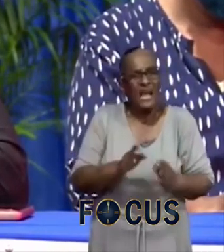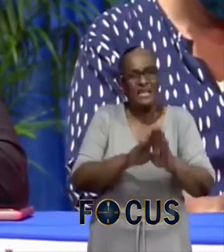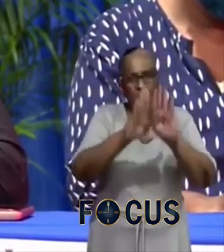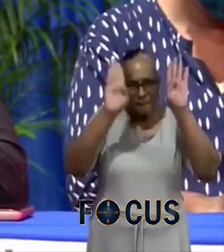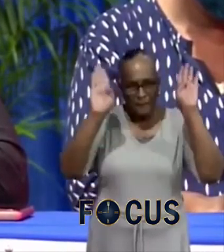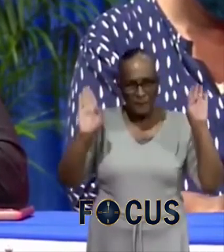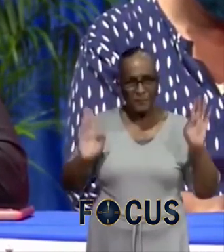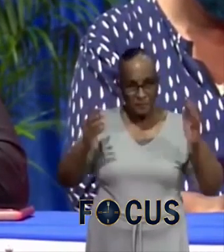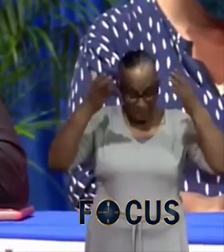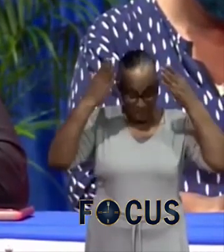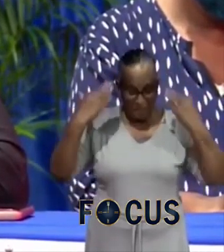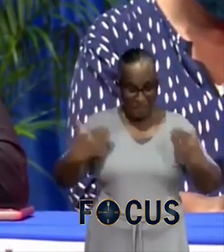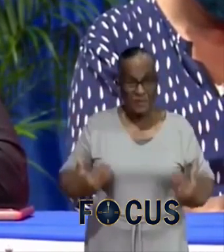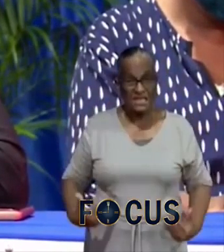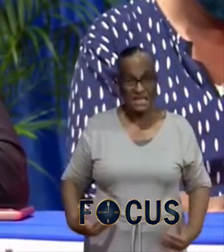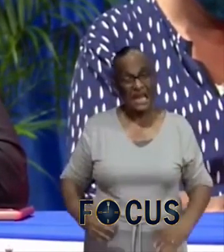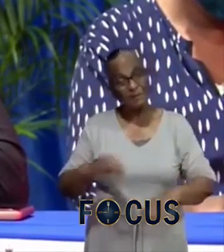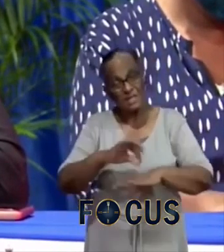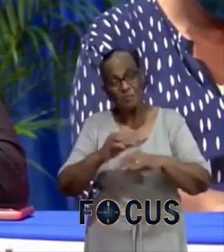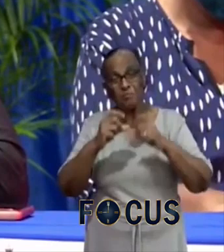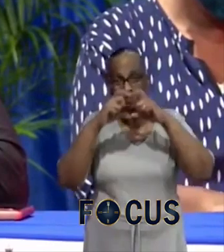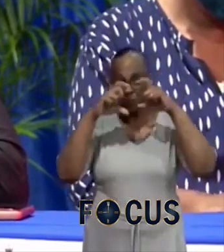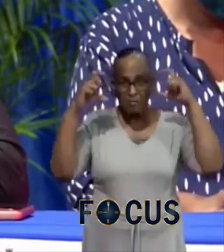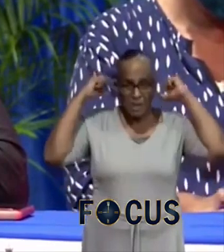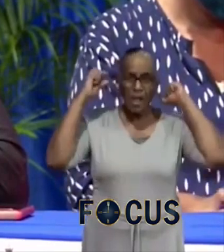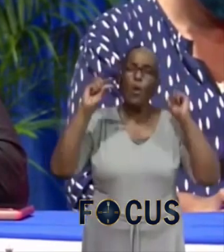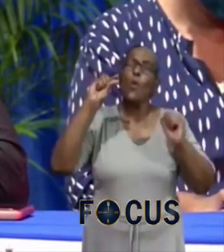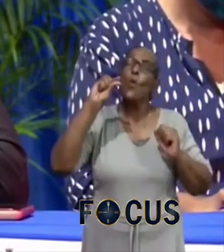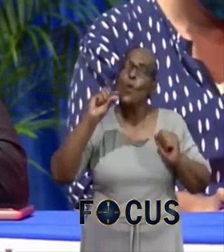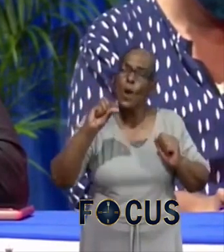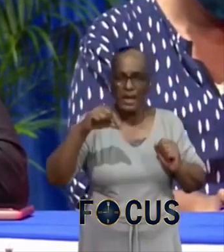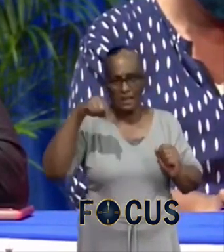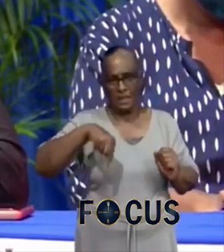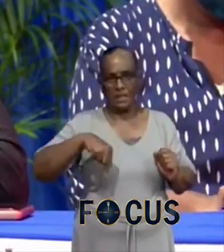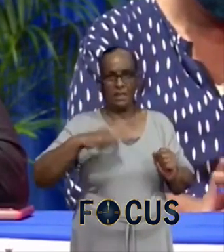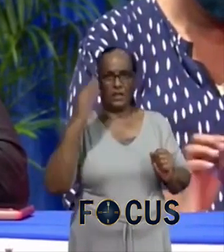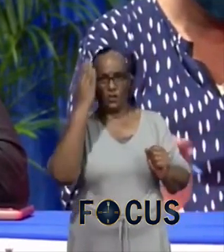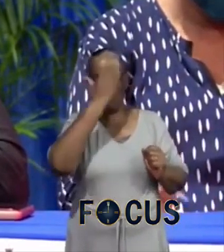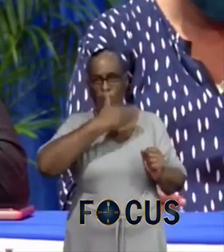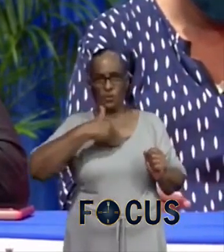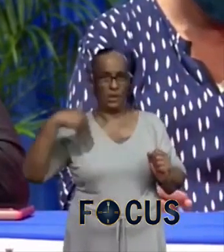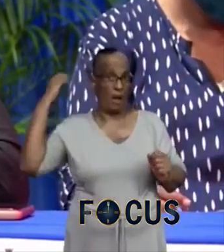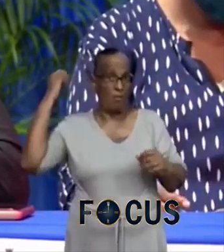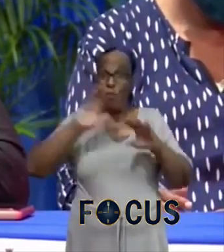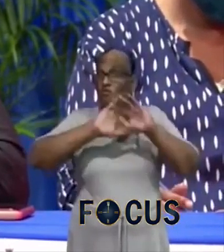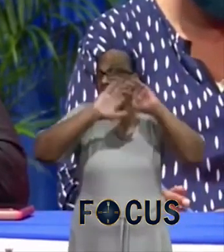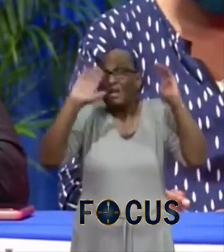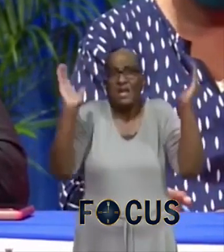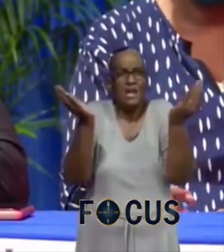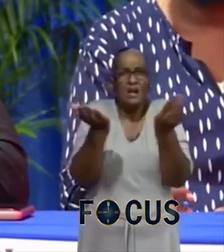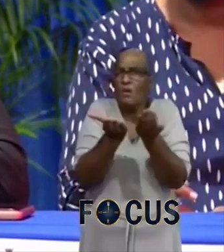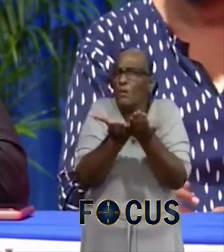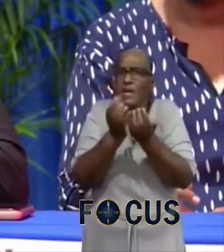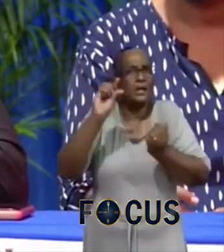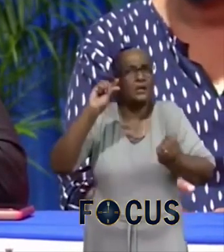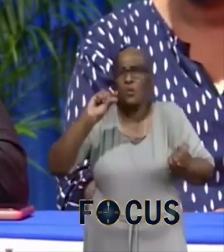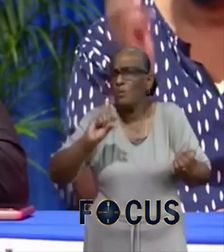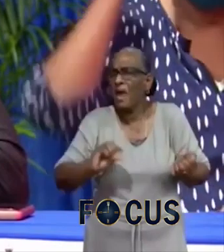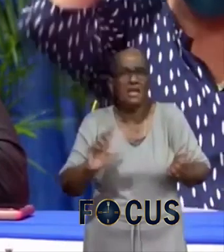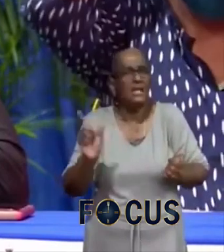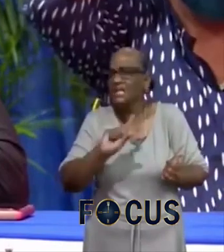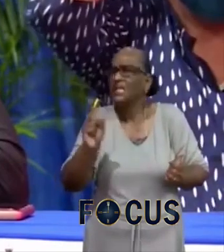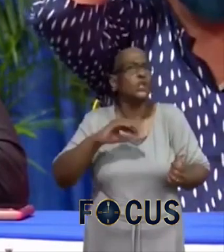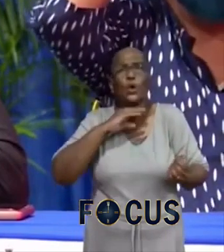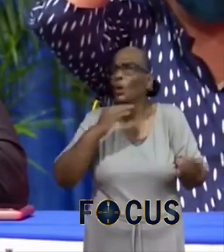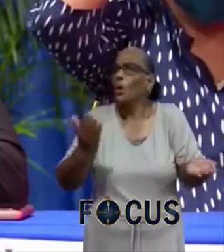die heel schaars aanwezig zijn. Schaars in Suriname, schaars wereldwijd, schaars om te vinden. Het is gewoon